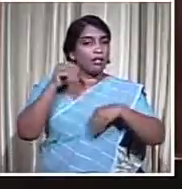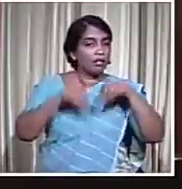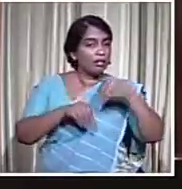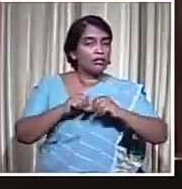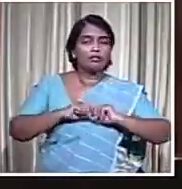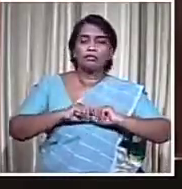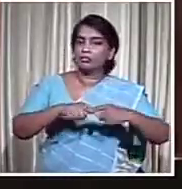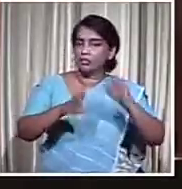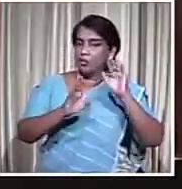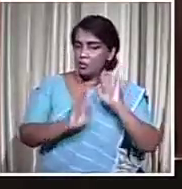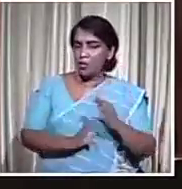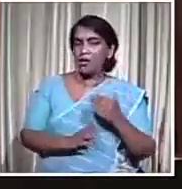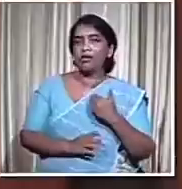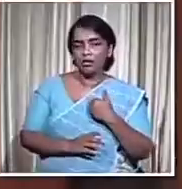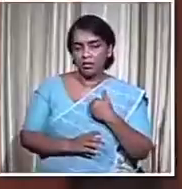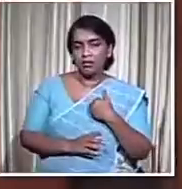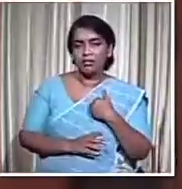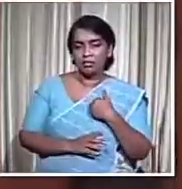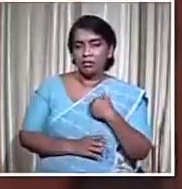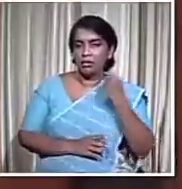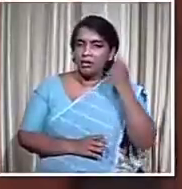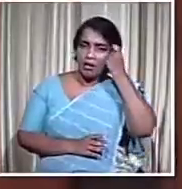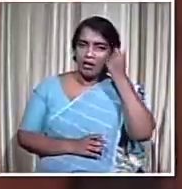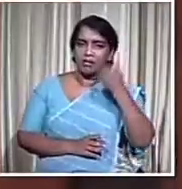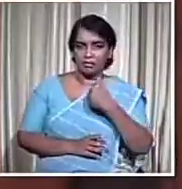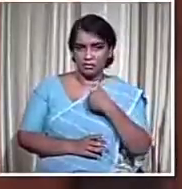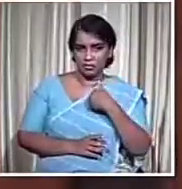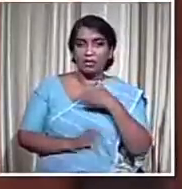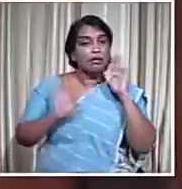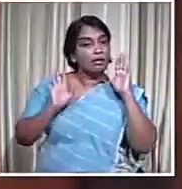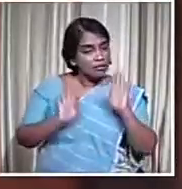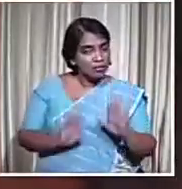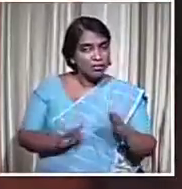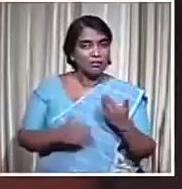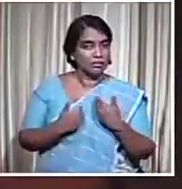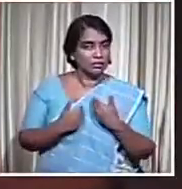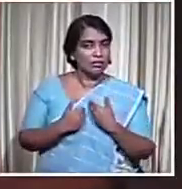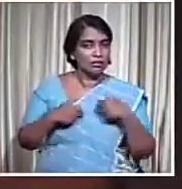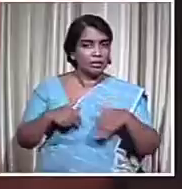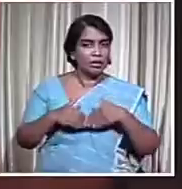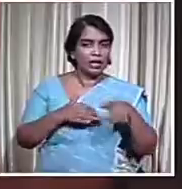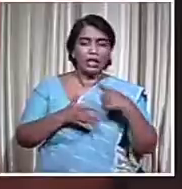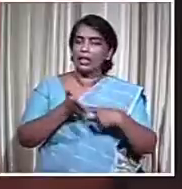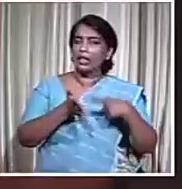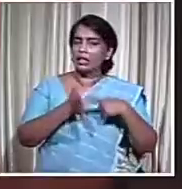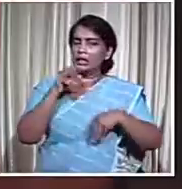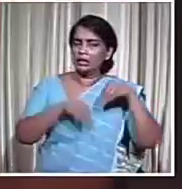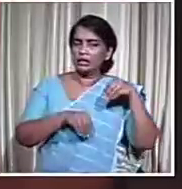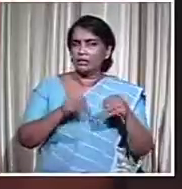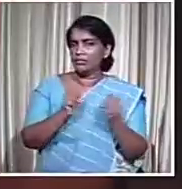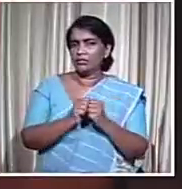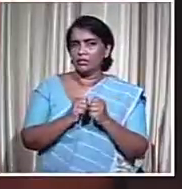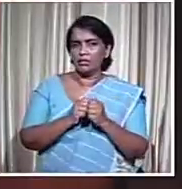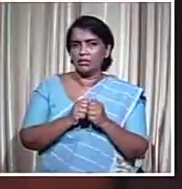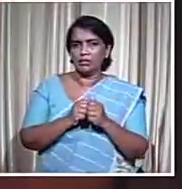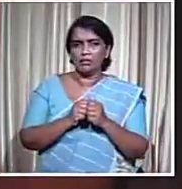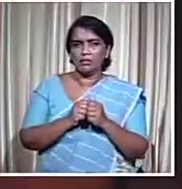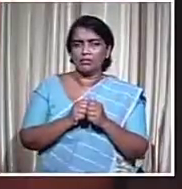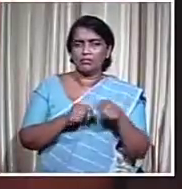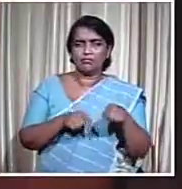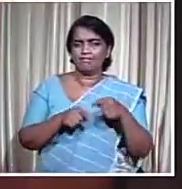வேண்டும் என்பதே ஆகும். சமகால அரசியல் முறைமையில் நான் கொண்ட அதிருப்தியை இந்த பாராளுமன்றத்தில் பல தடவைகள்